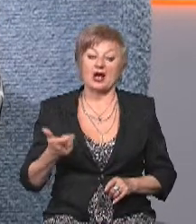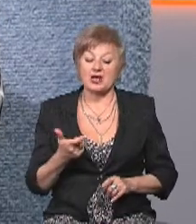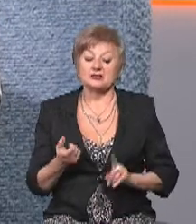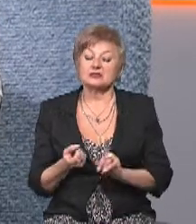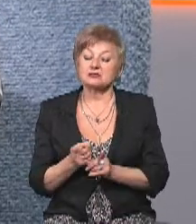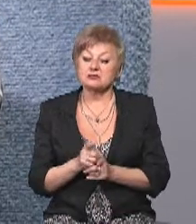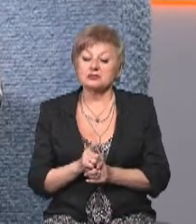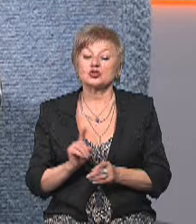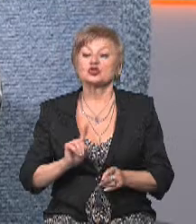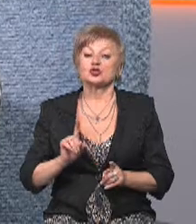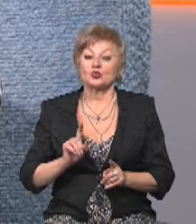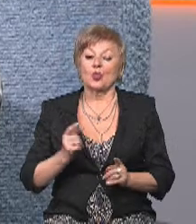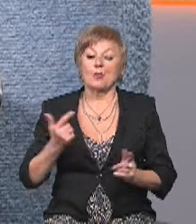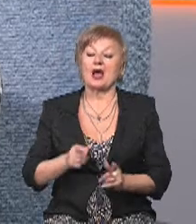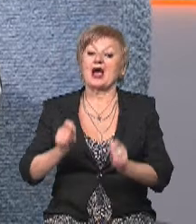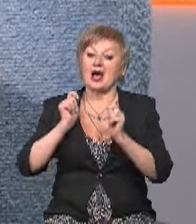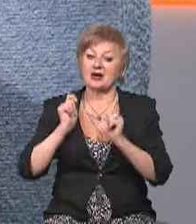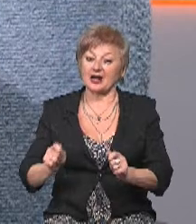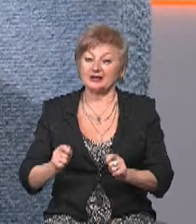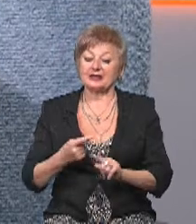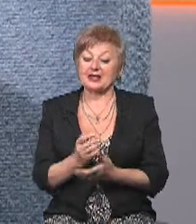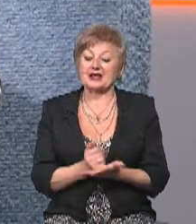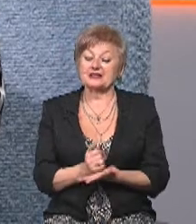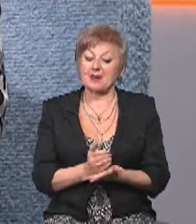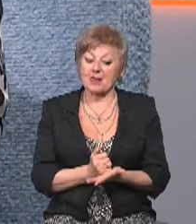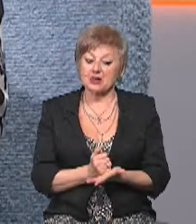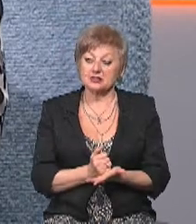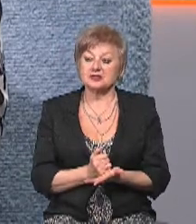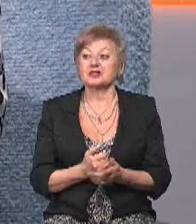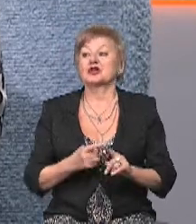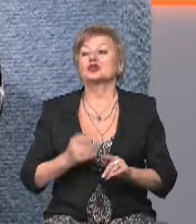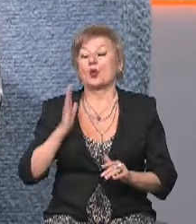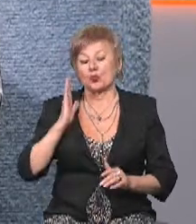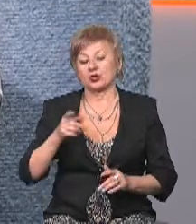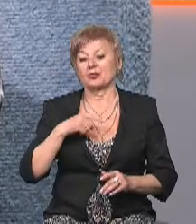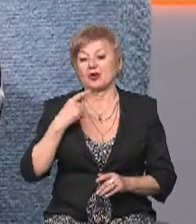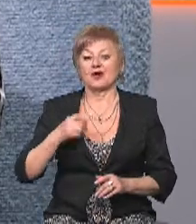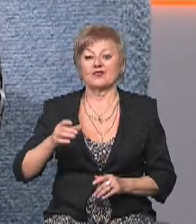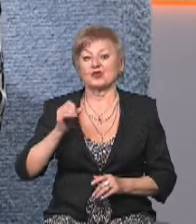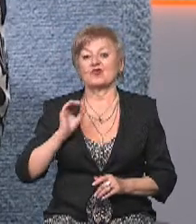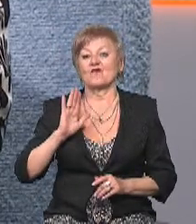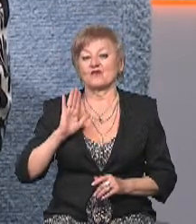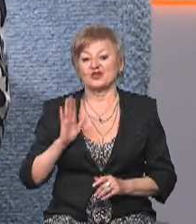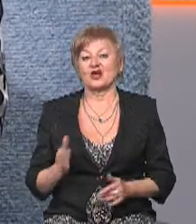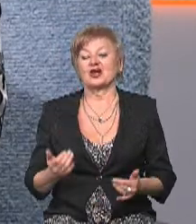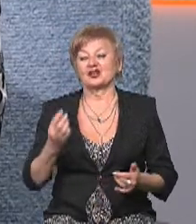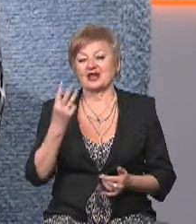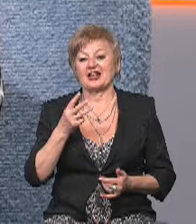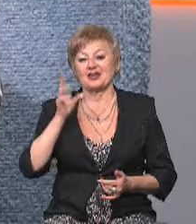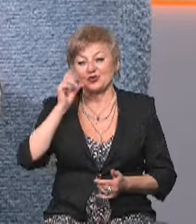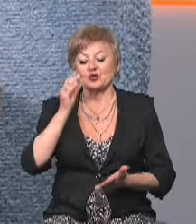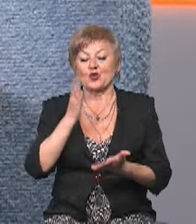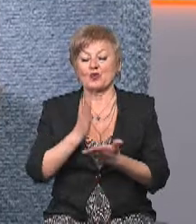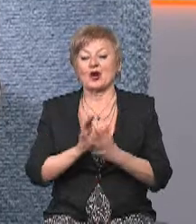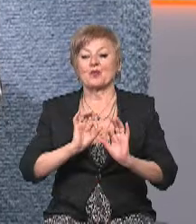перезимувати, а головне, хто гарантуватиме ці запаси, ми говоритимемо сьогодні у вівторок, 3 вересня, у